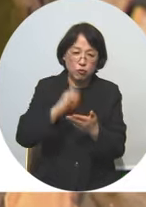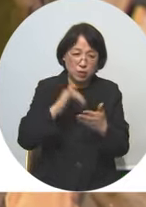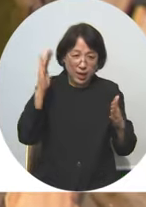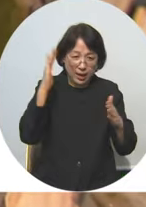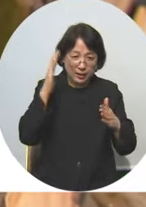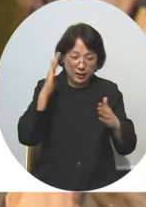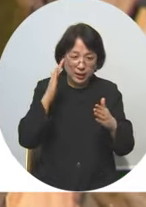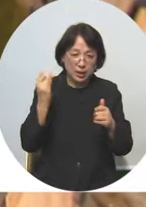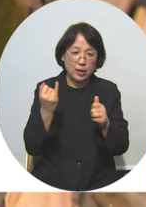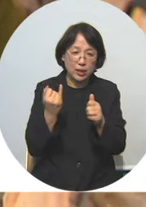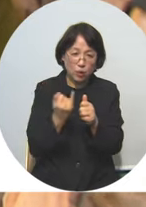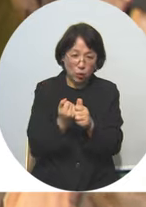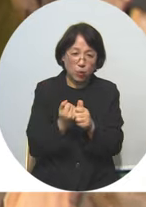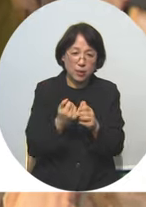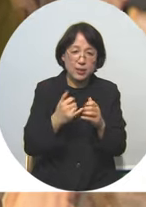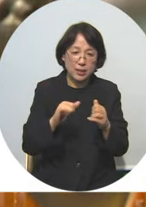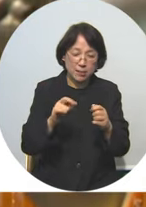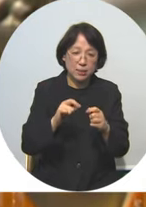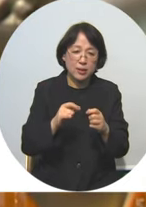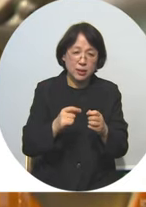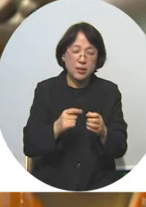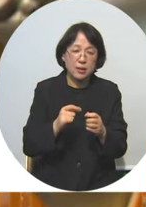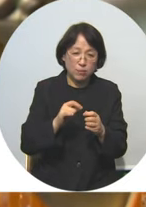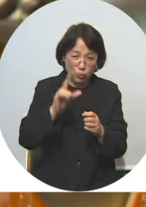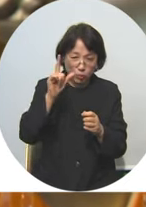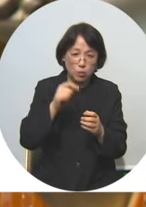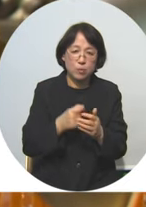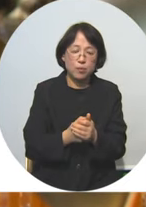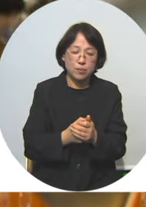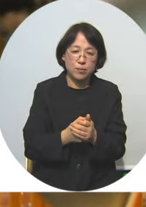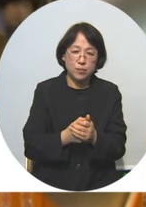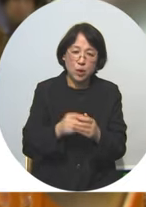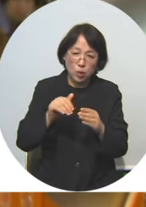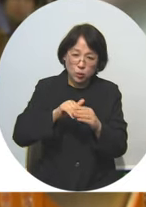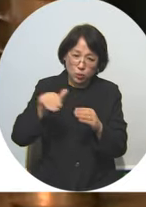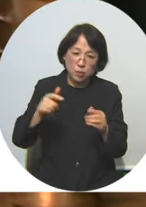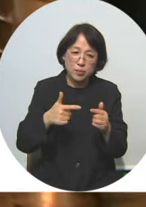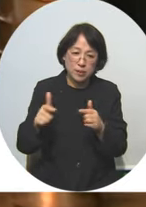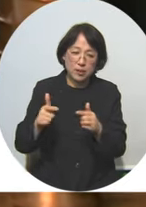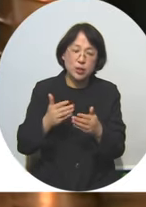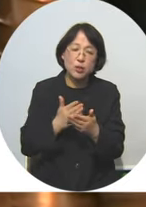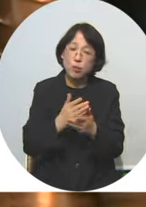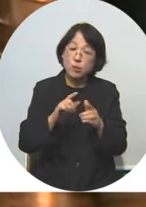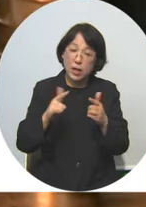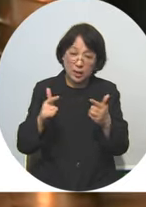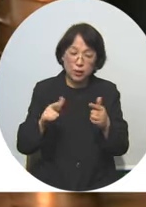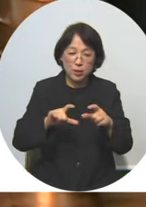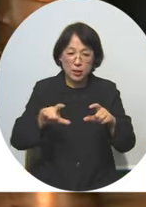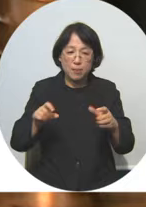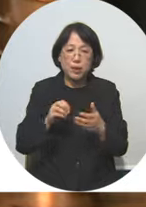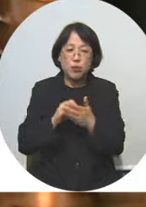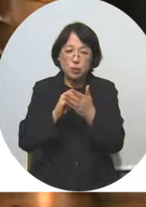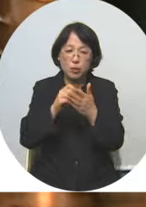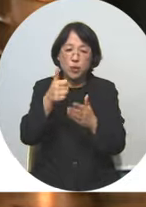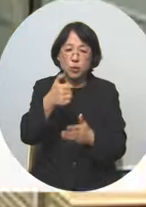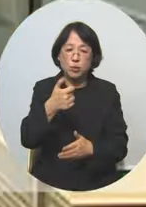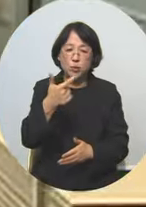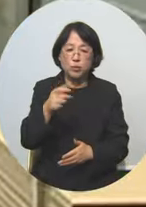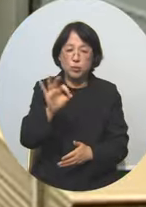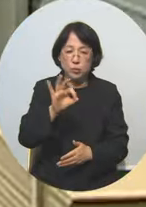이민자의 비중이 높게 나타났고요. 국내 송금 같은 경우에는 비전문 취업이 56.5%로 높은 비중을